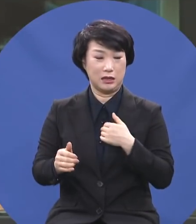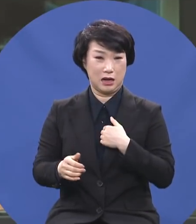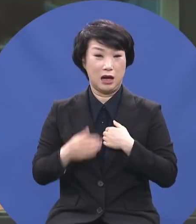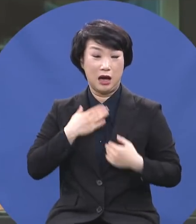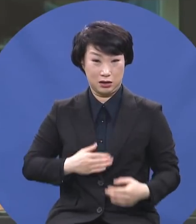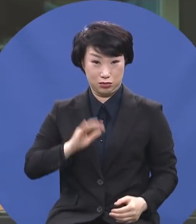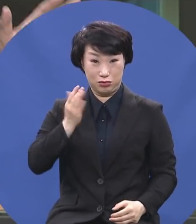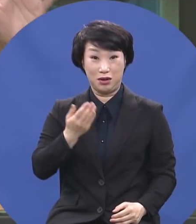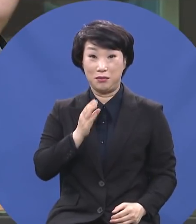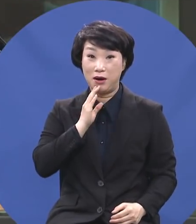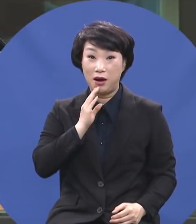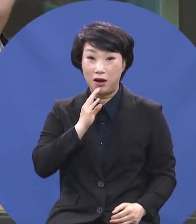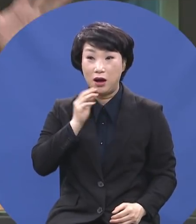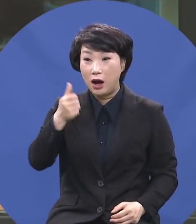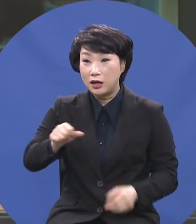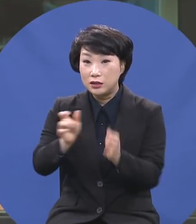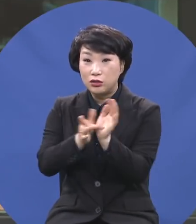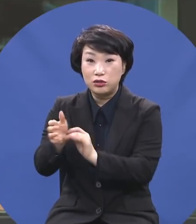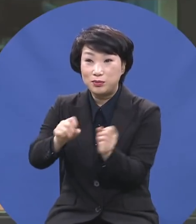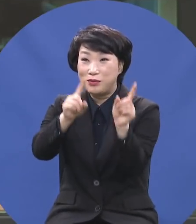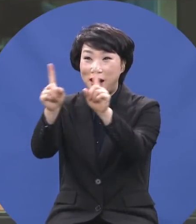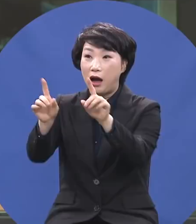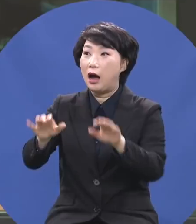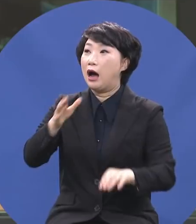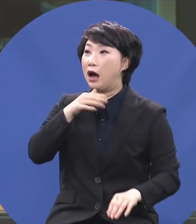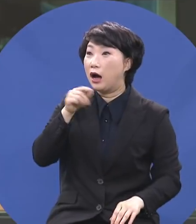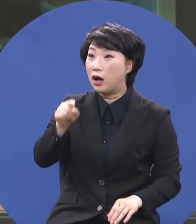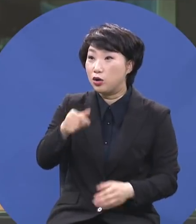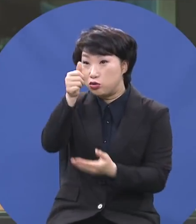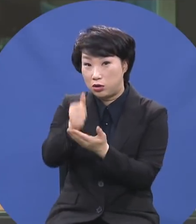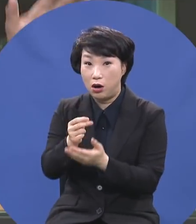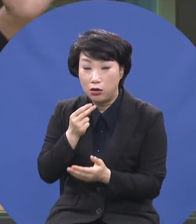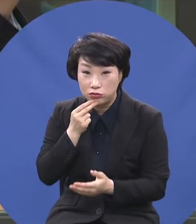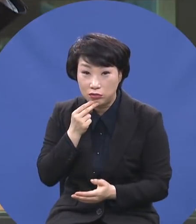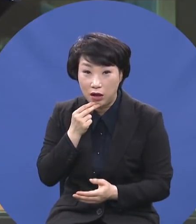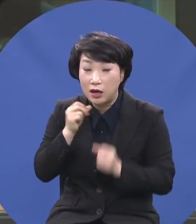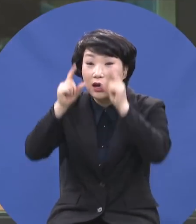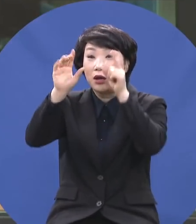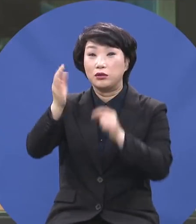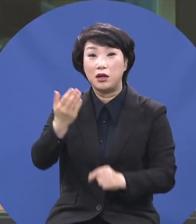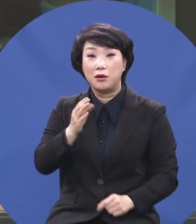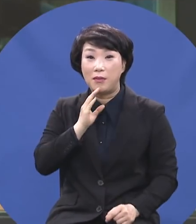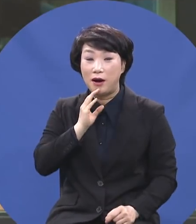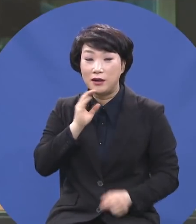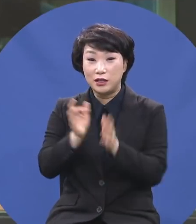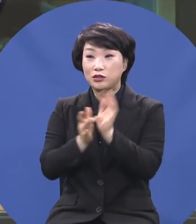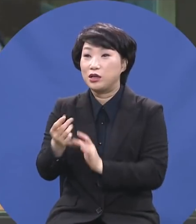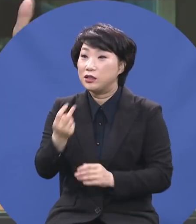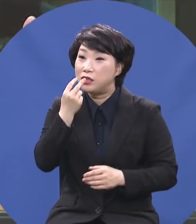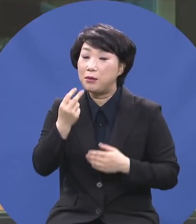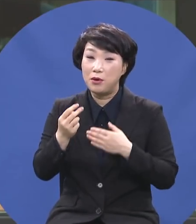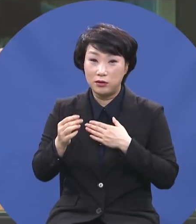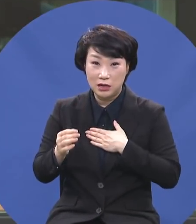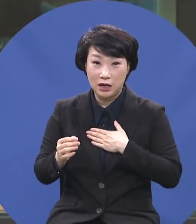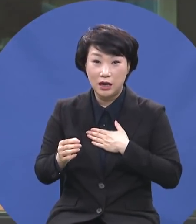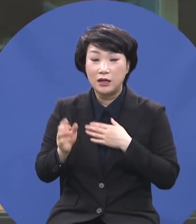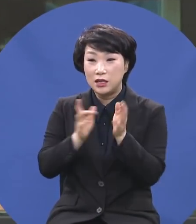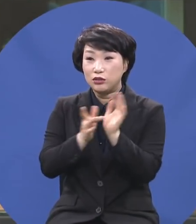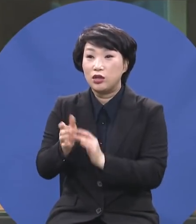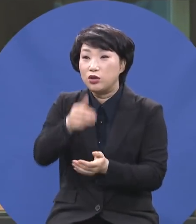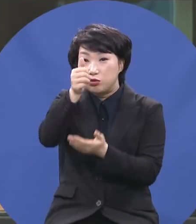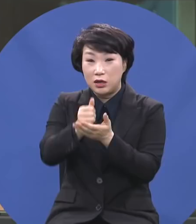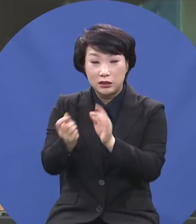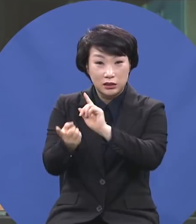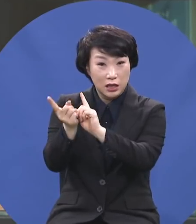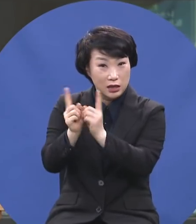죄인인지도 알고 아들이 부활했으니 죄가 없는지도 알고 그의 생명이 그가